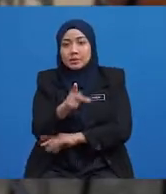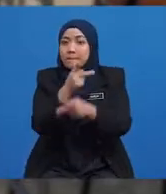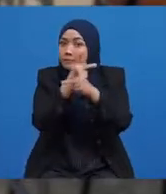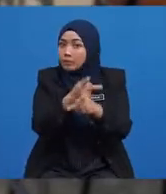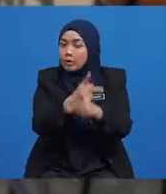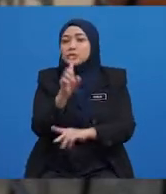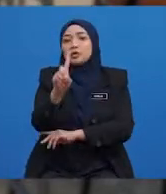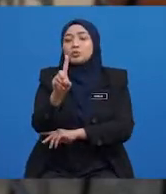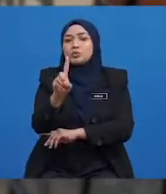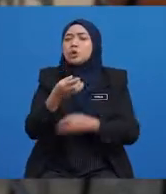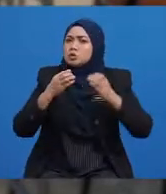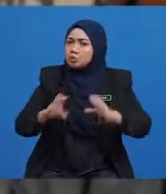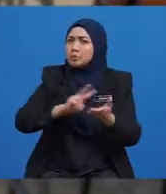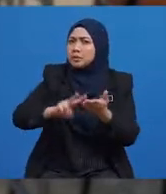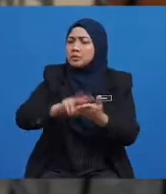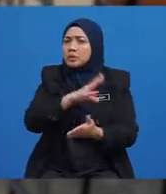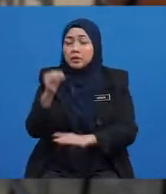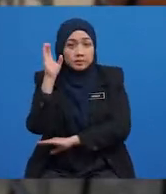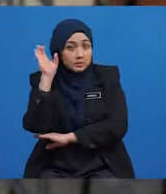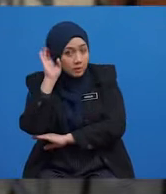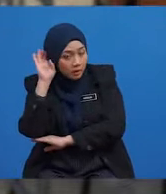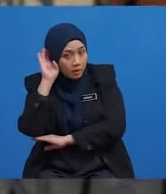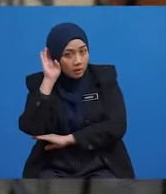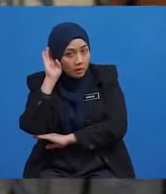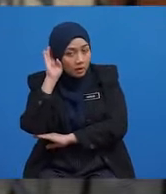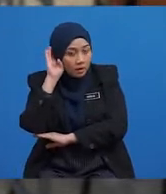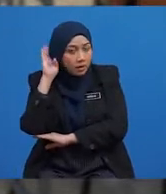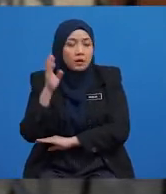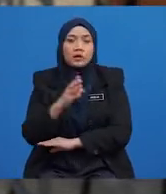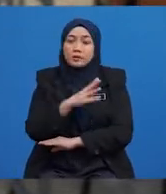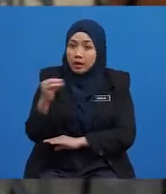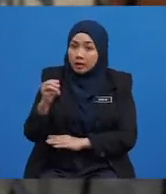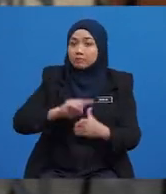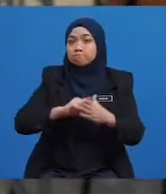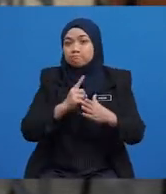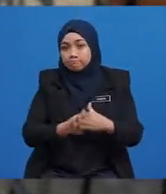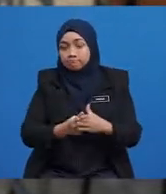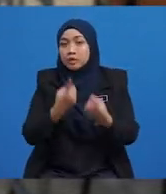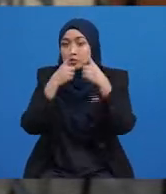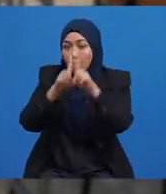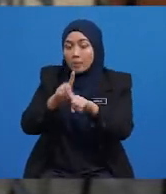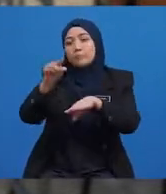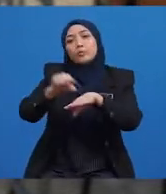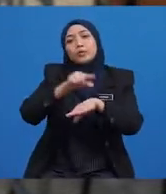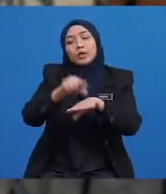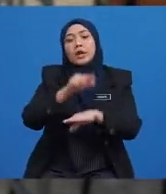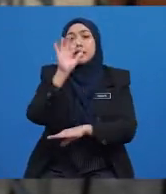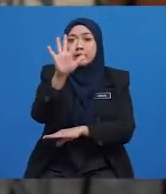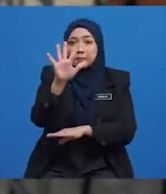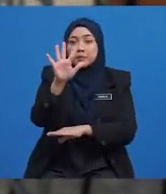Cuba baca dan dengar situasi berikut dan kemudian jawab dengan menggunakan